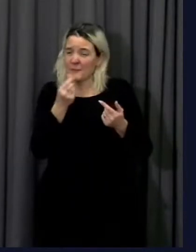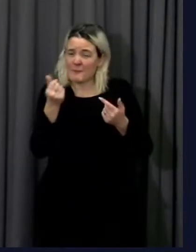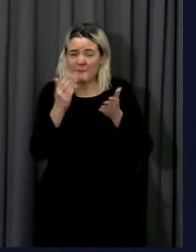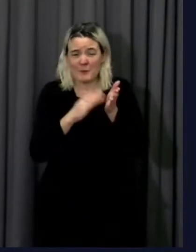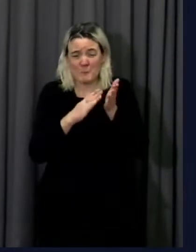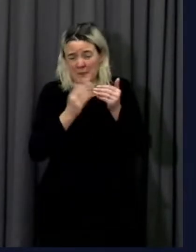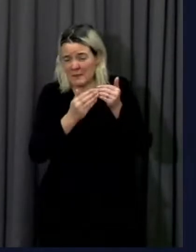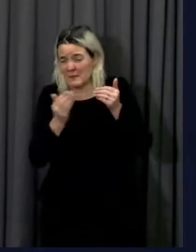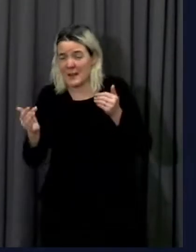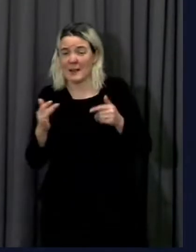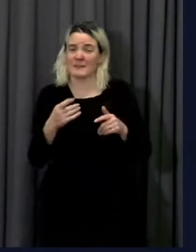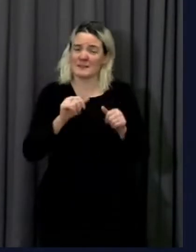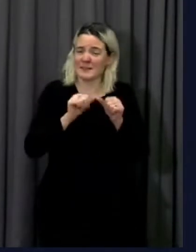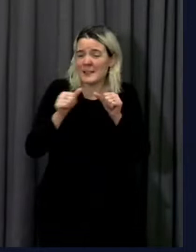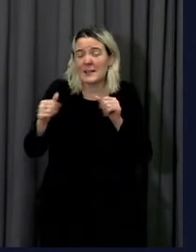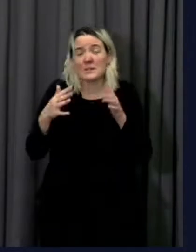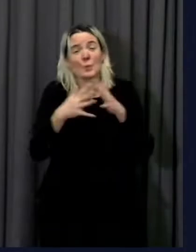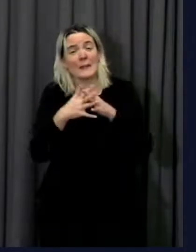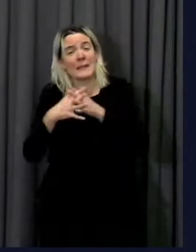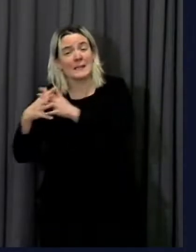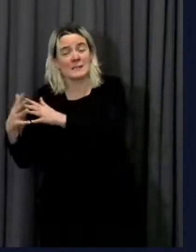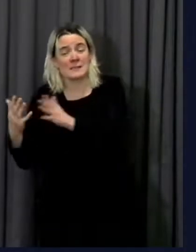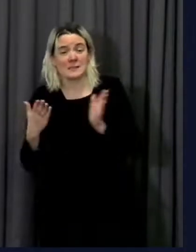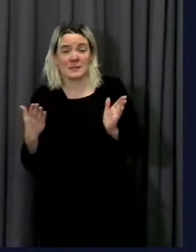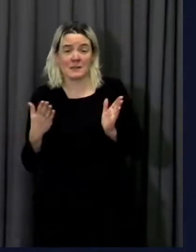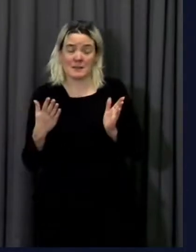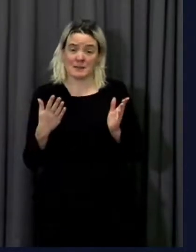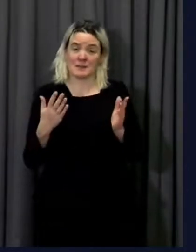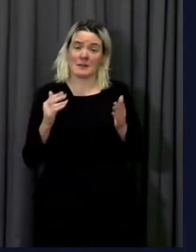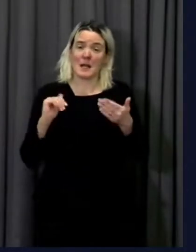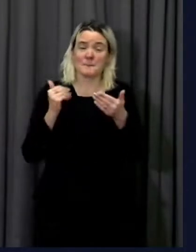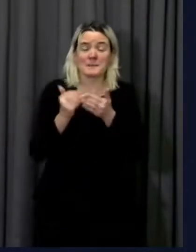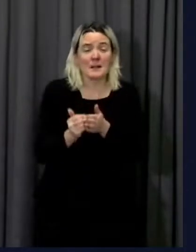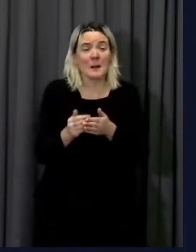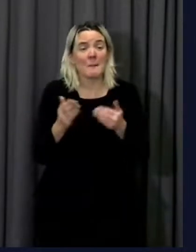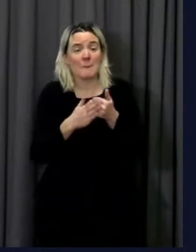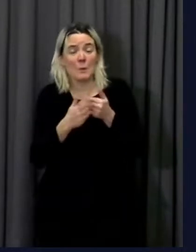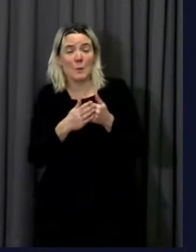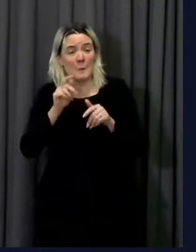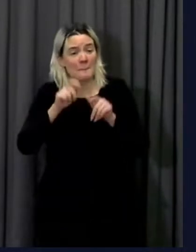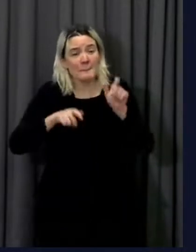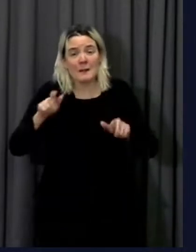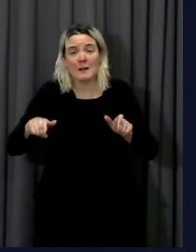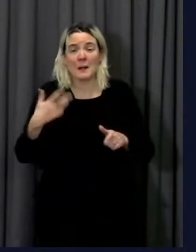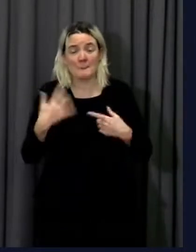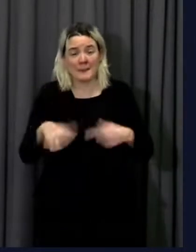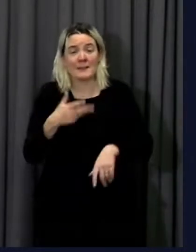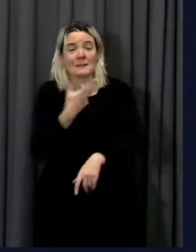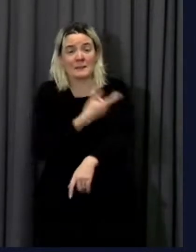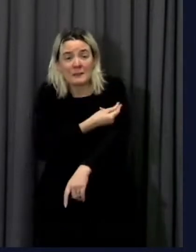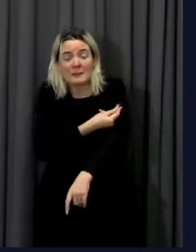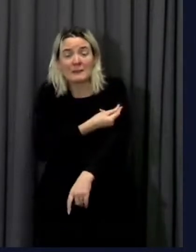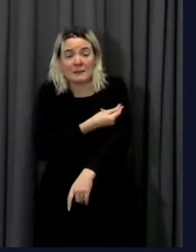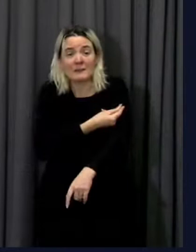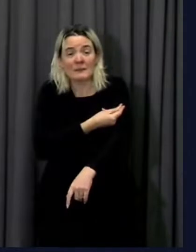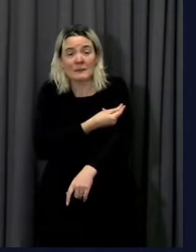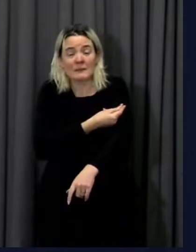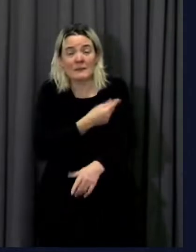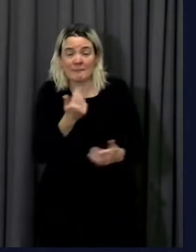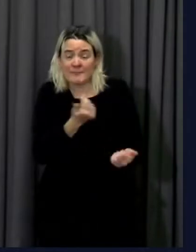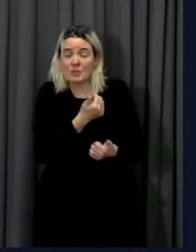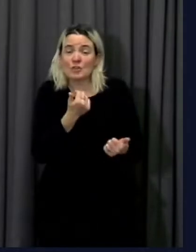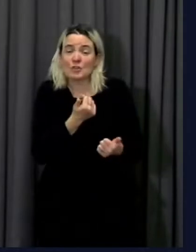ystod y wrthnosau nesau ma tan ein bod ni'n cael y ffaxin allan i fwy o'r boblogaeth ag wrth gwrs ni'n gobeithio o bydd yn digwydd bod